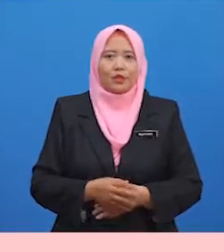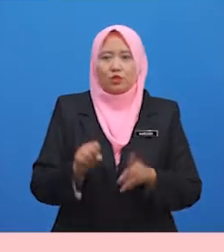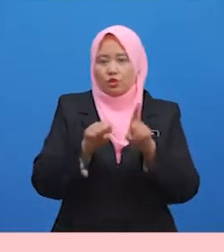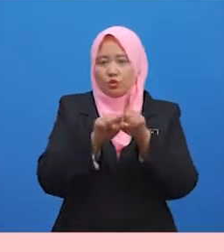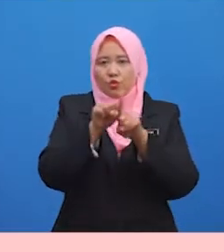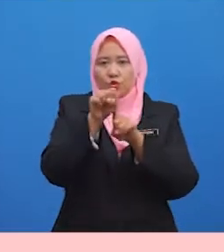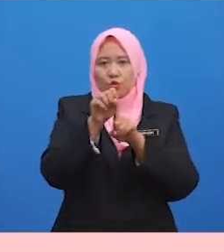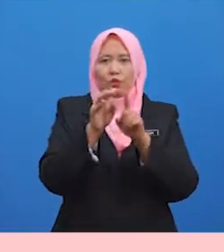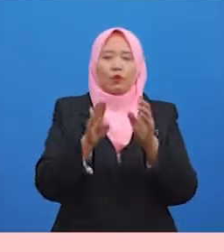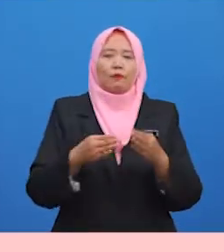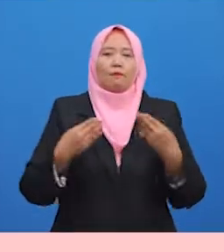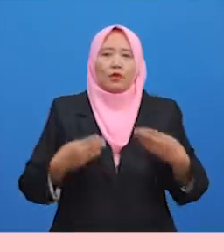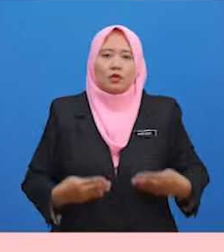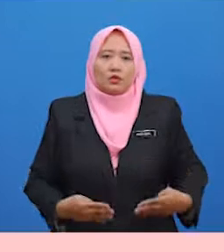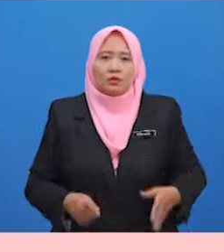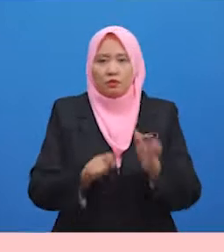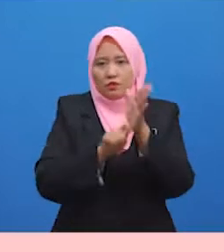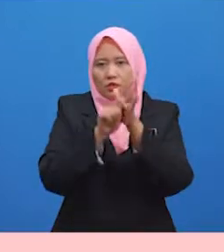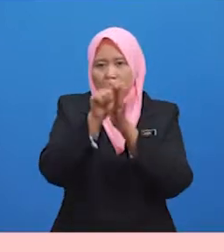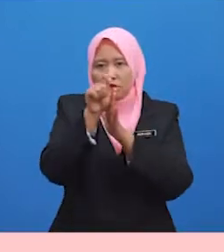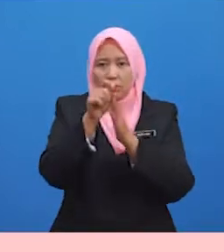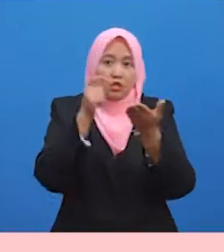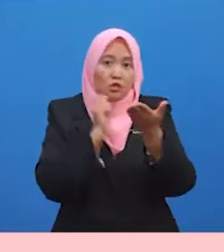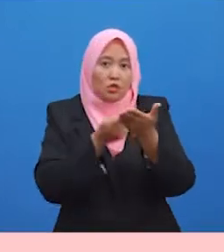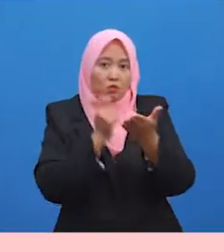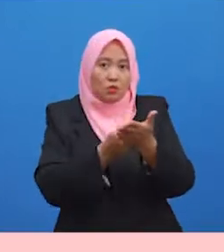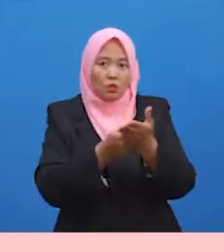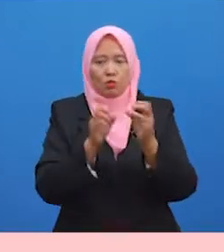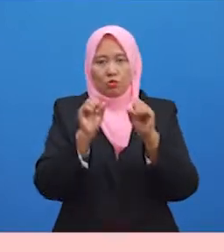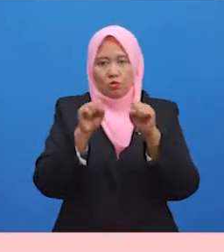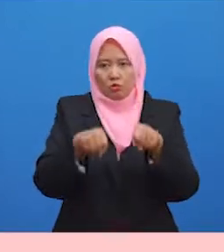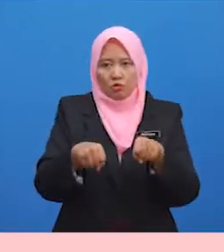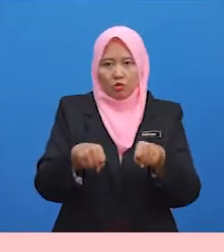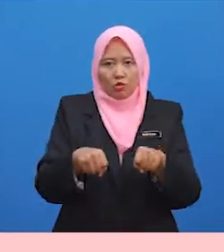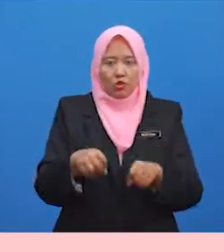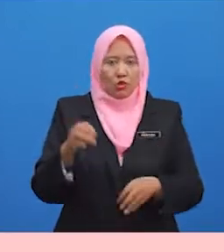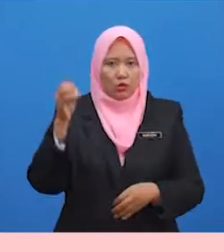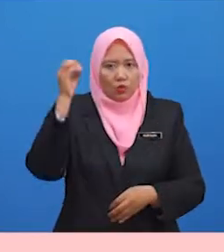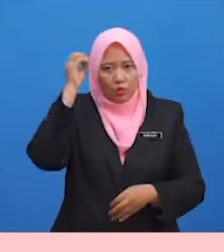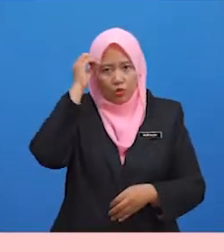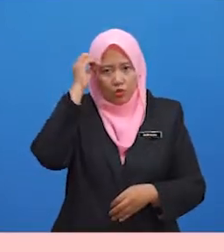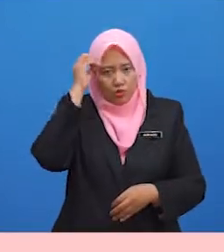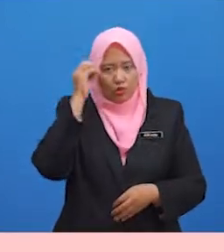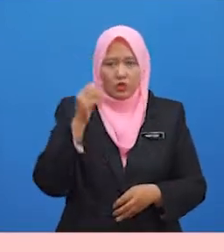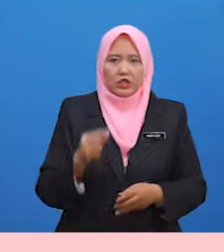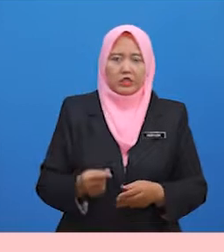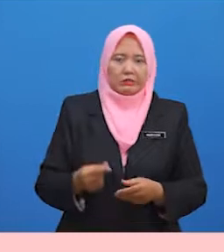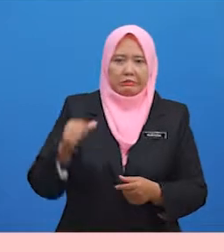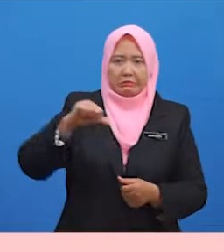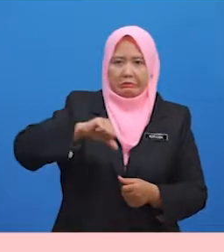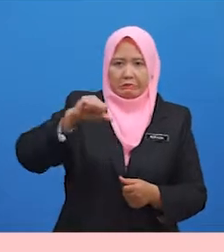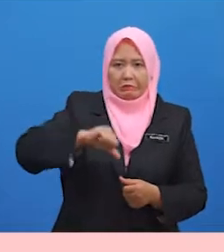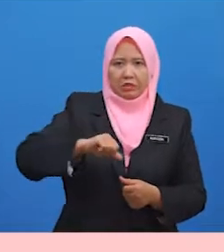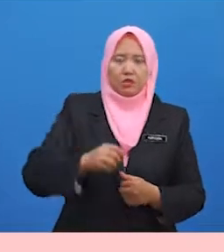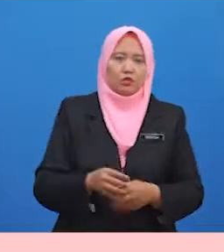Suhu badan yang meningkat secara mendadak boleh menyebabkan kegagalan otak untuk berfungsi dan mengakibatkan